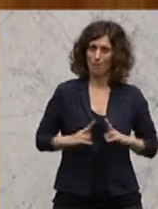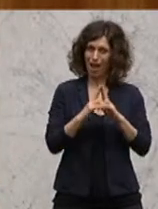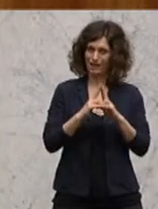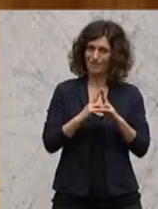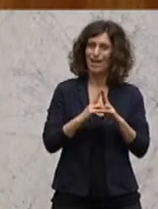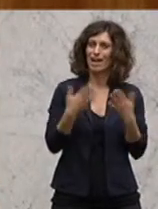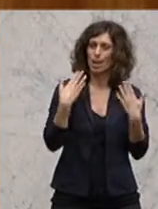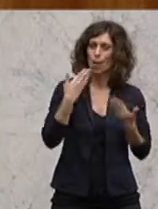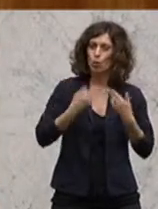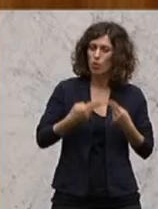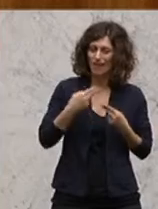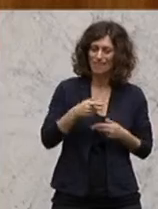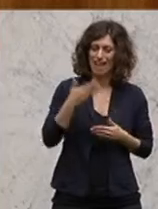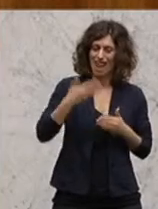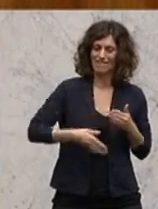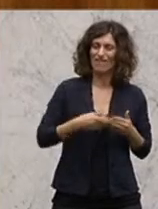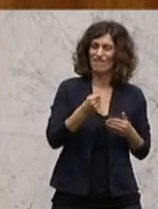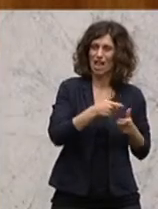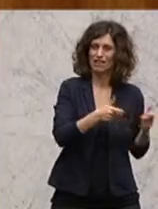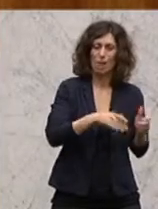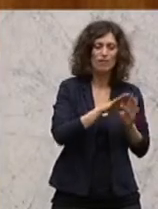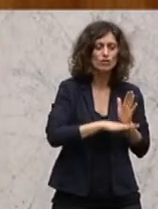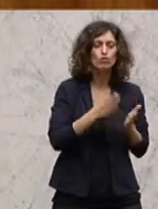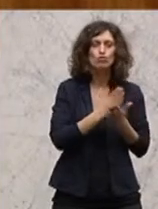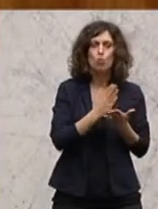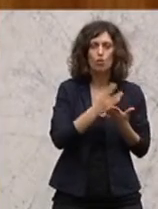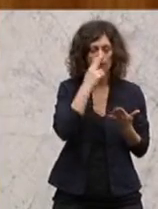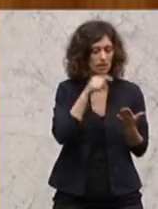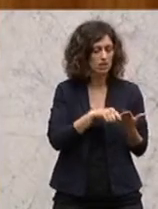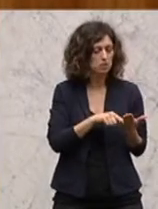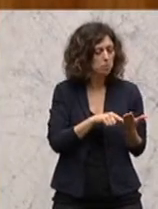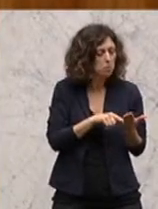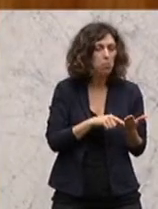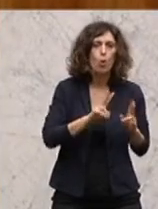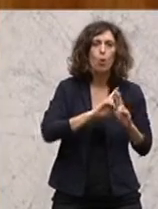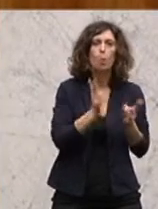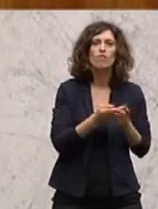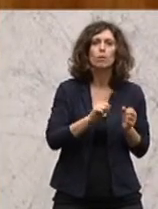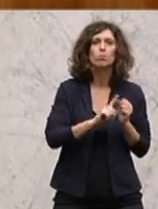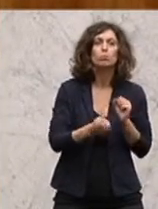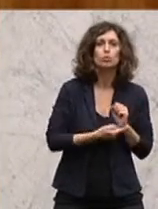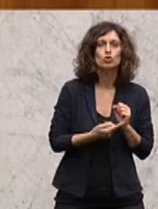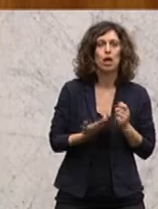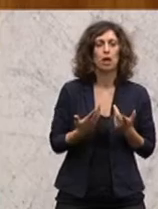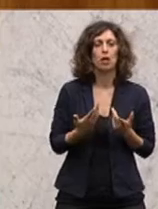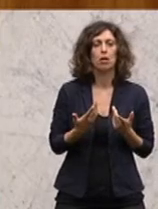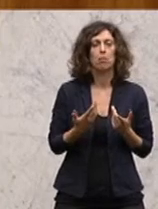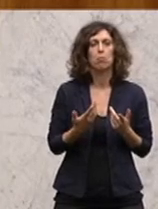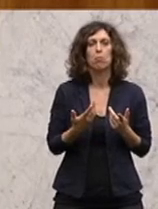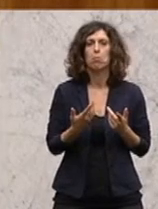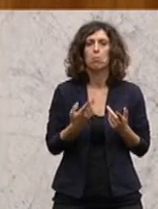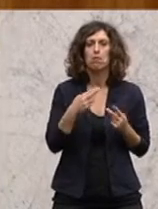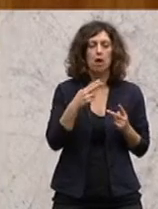den letzten Finanzrahmengesetzen, die wir gesehen haben, ist der Bereich des Umweltbudgets immer